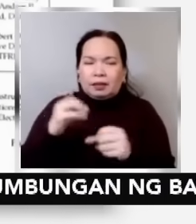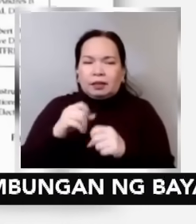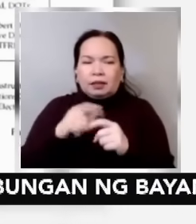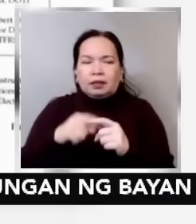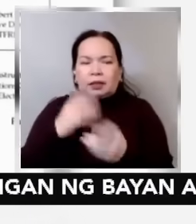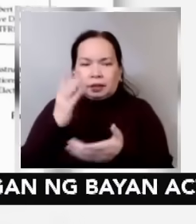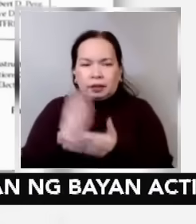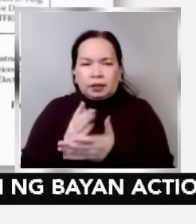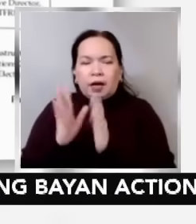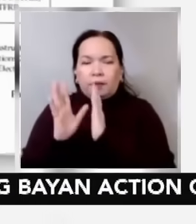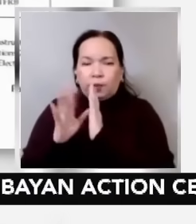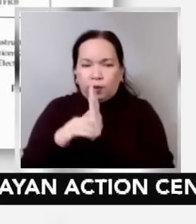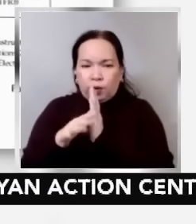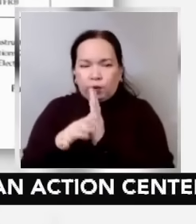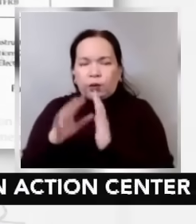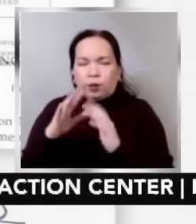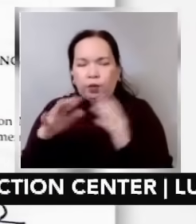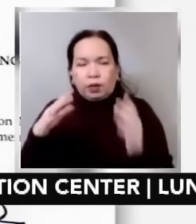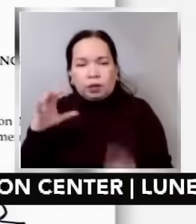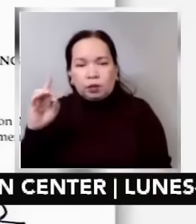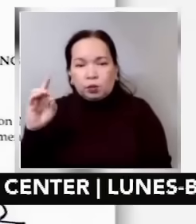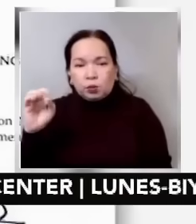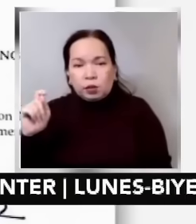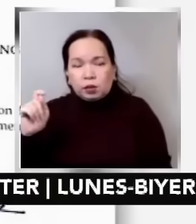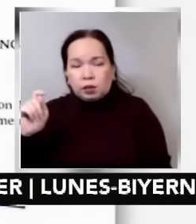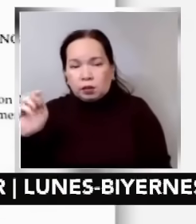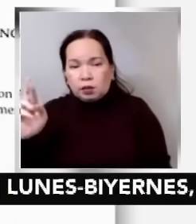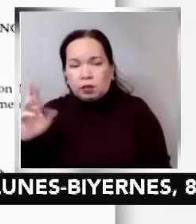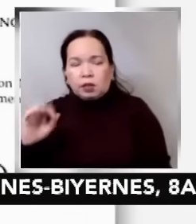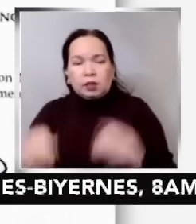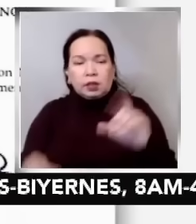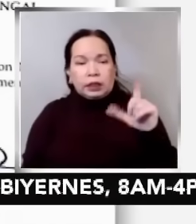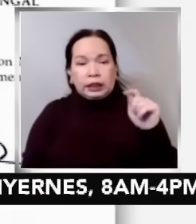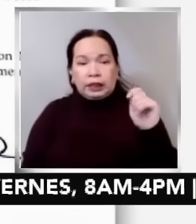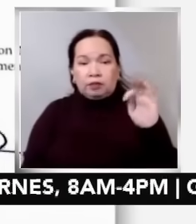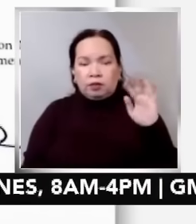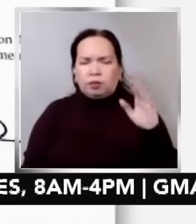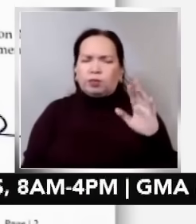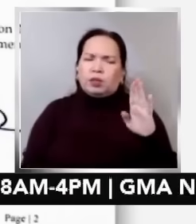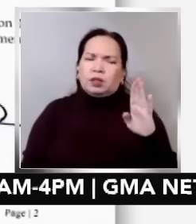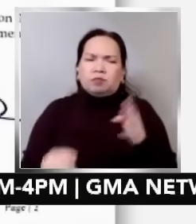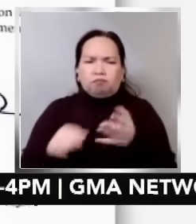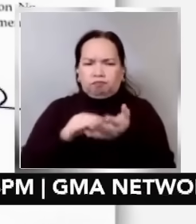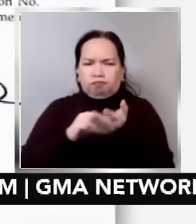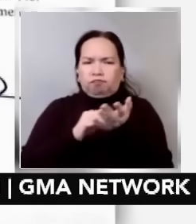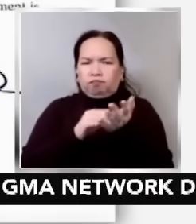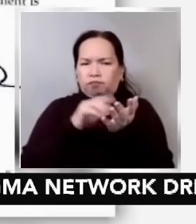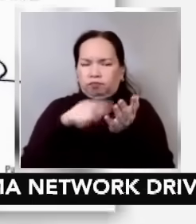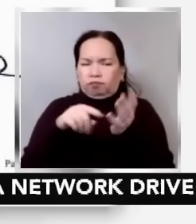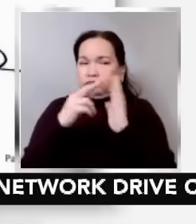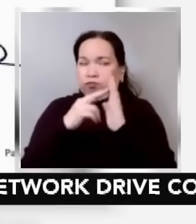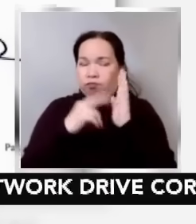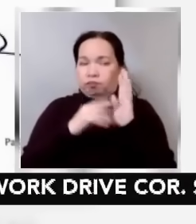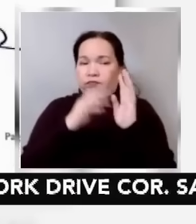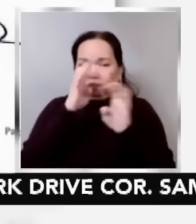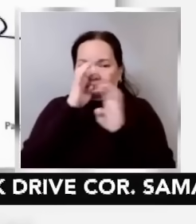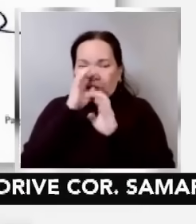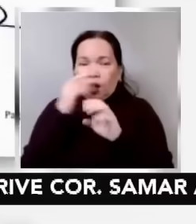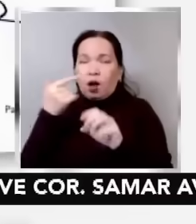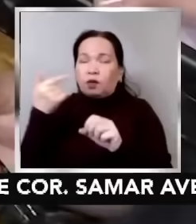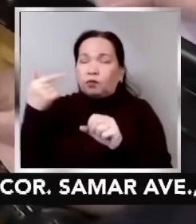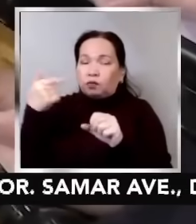at LTFRB na bigyan ng exemption sa patakaran ang fuel subsidy program at iba pang programa para sa